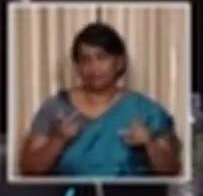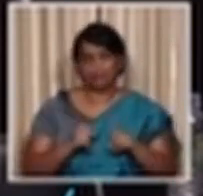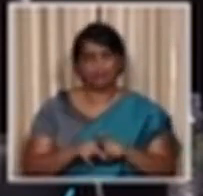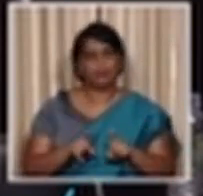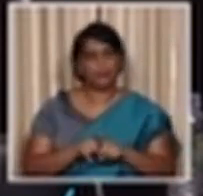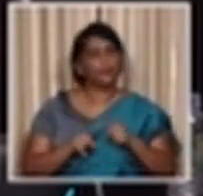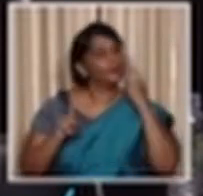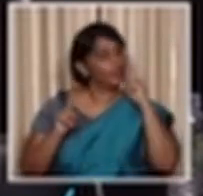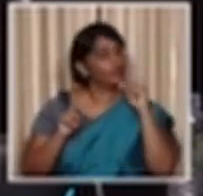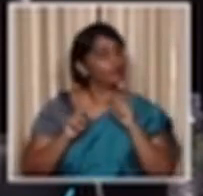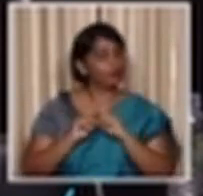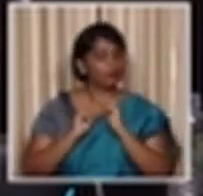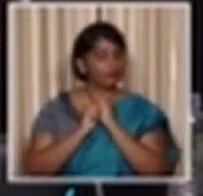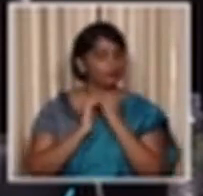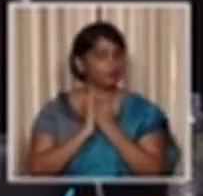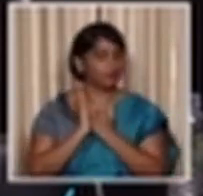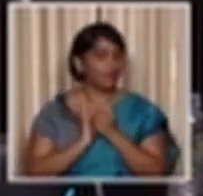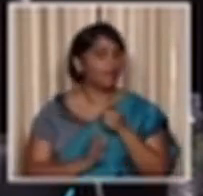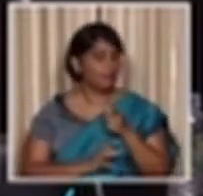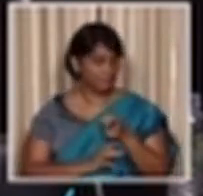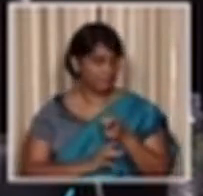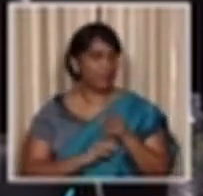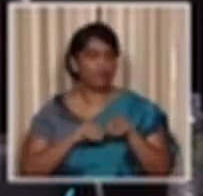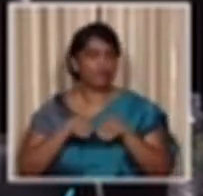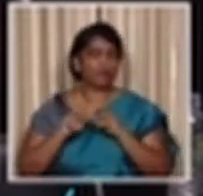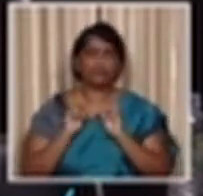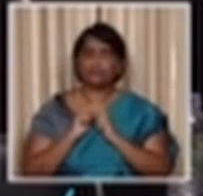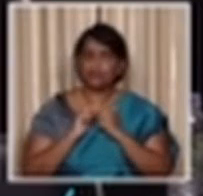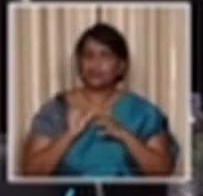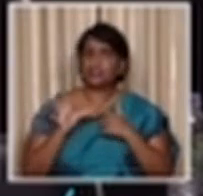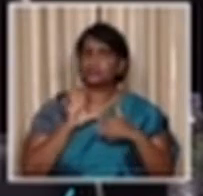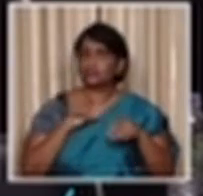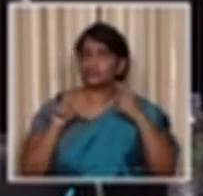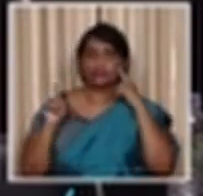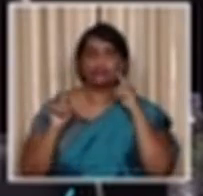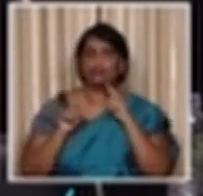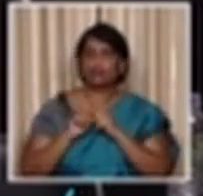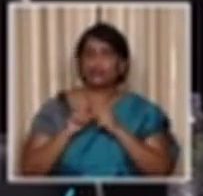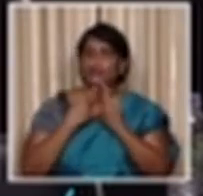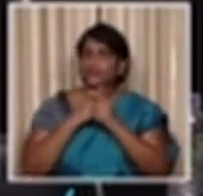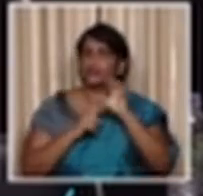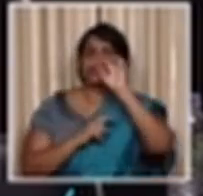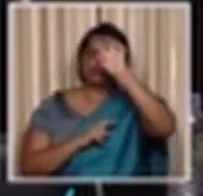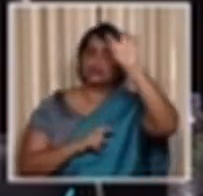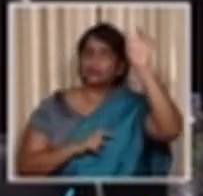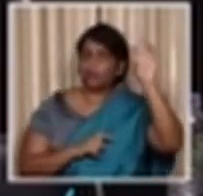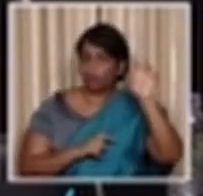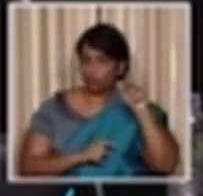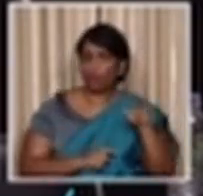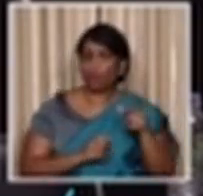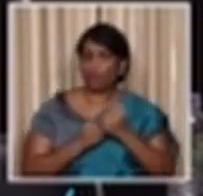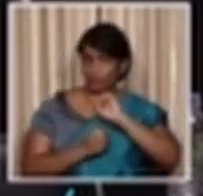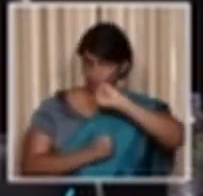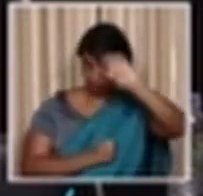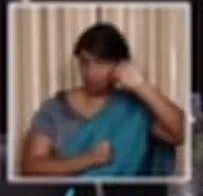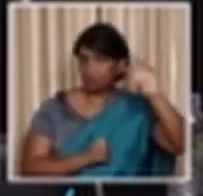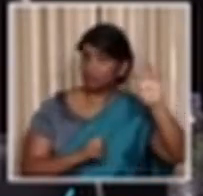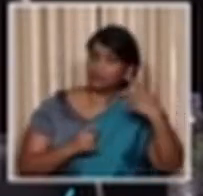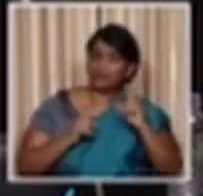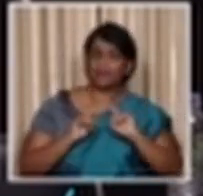ඒ පිළිබඳව වැඩසටහනක් තියෙනවද මේ වගාහානි කරන සතුන් විවිධ රටවලට යවන්න හෝ